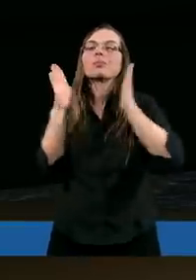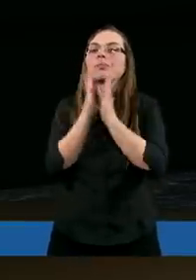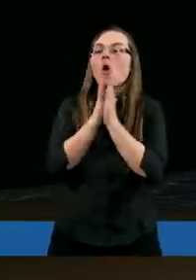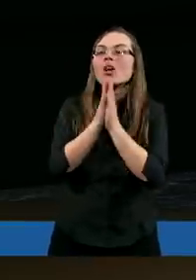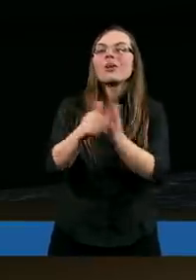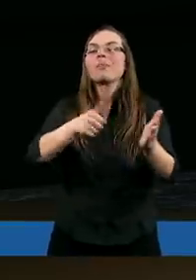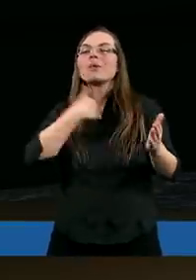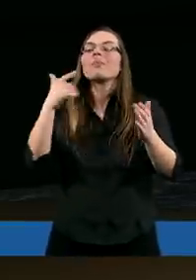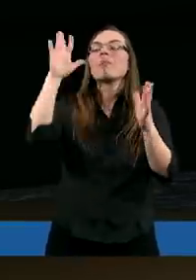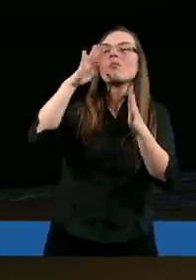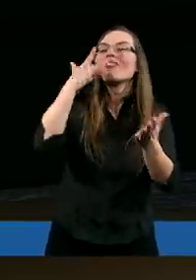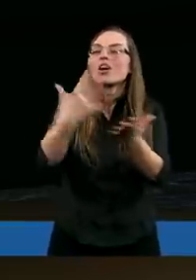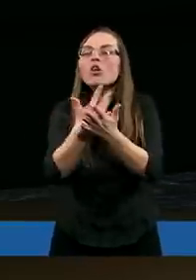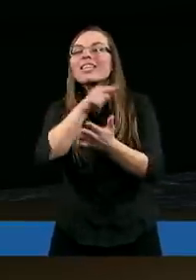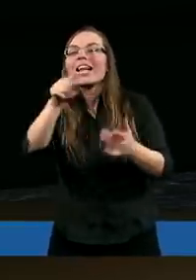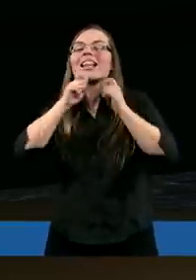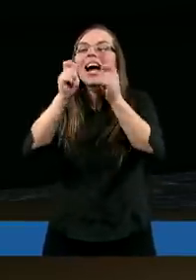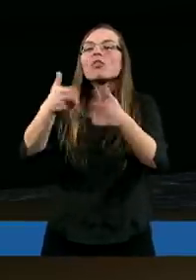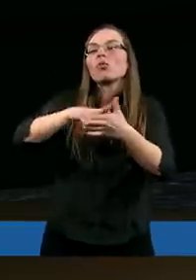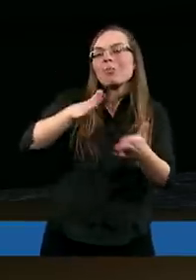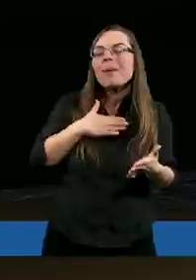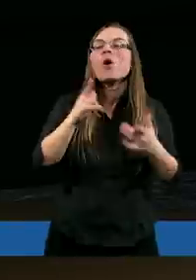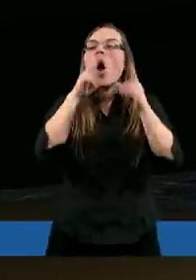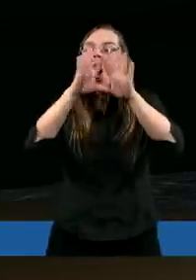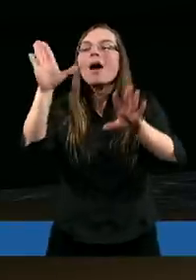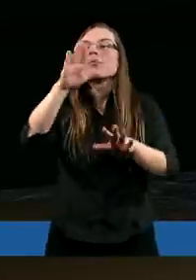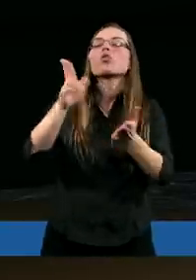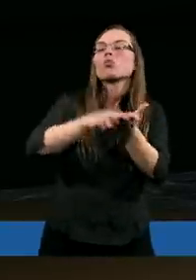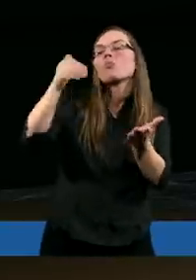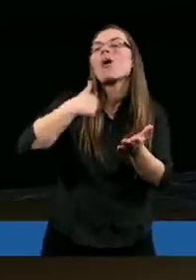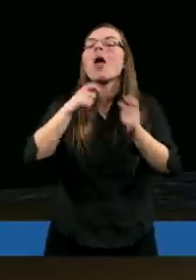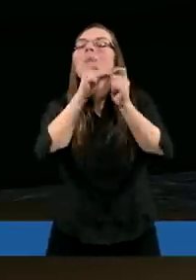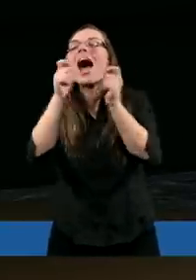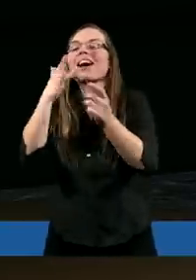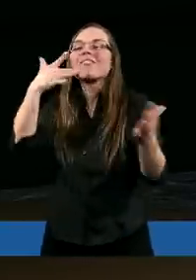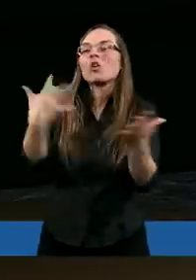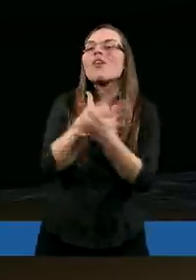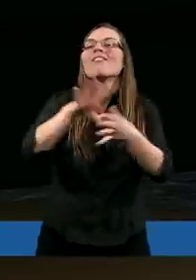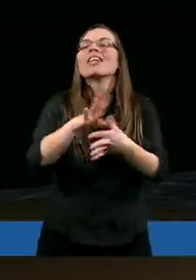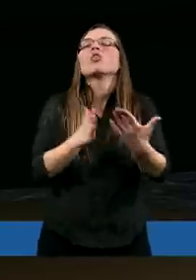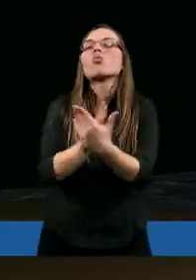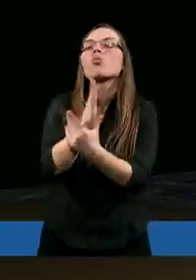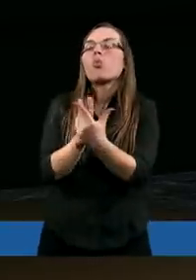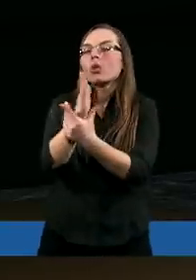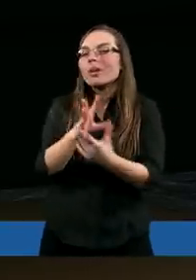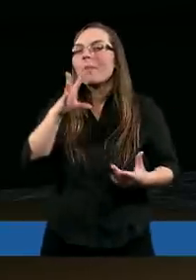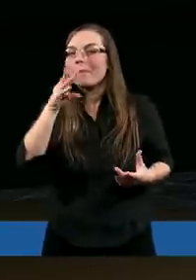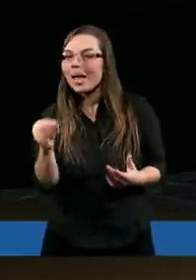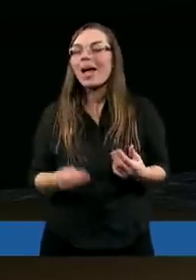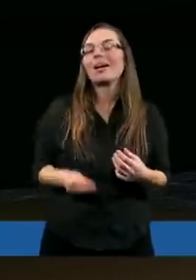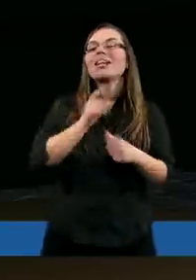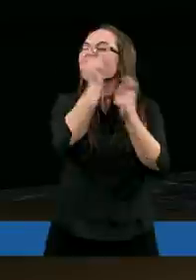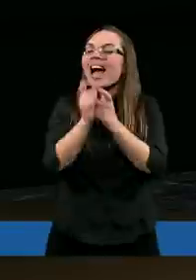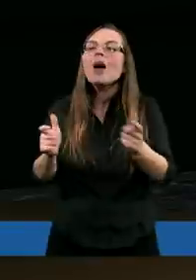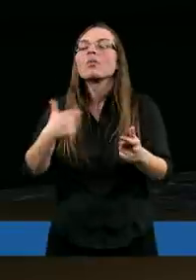Bóg mnie wykorzystał i wykorzystał te dary, które mam, żeby pokazał, jakie dary mogę wykorzystać w służbie.